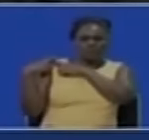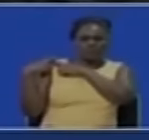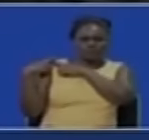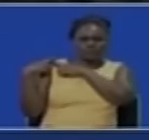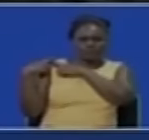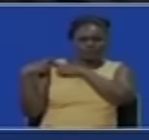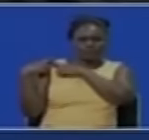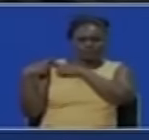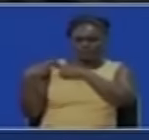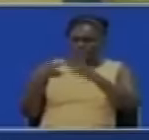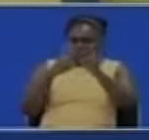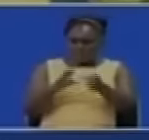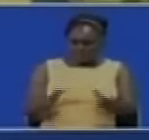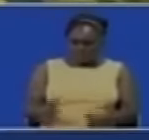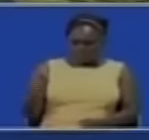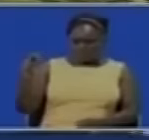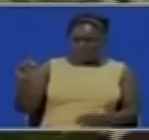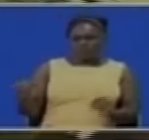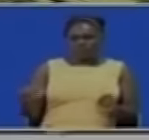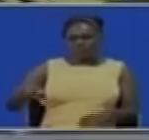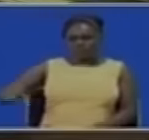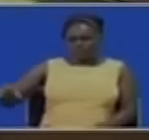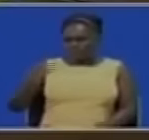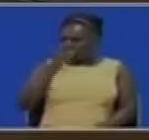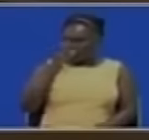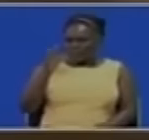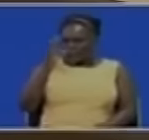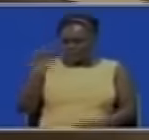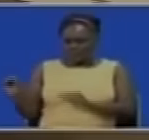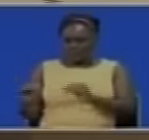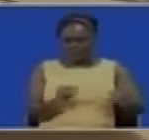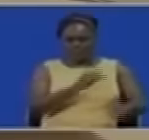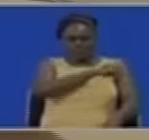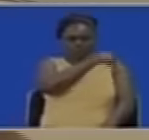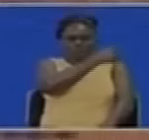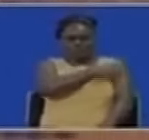wote. Carol Nderi, KTN, hospitali ya rufaa ya Nyeri.